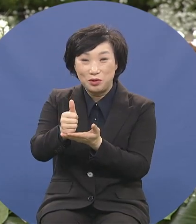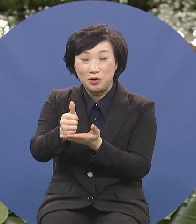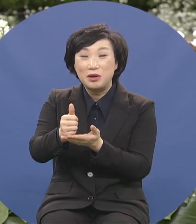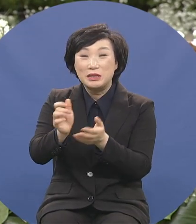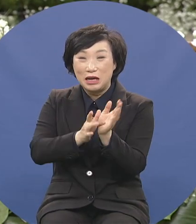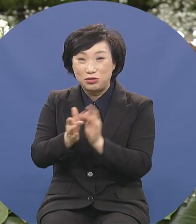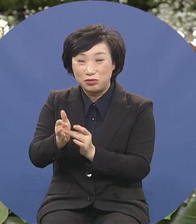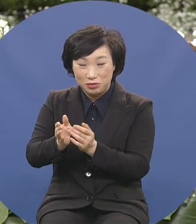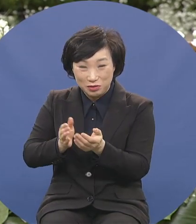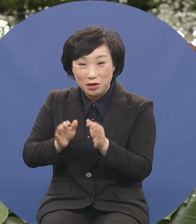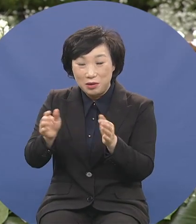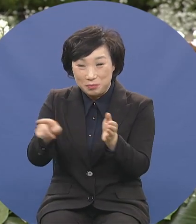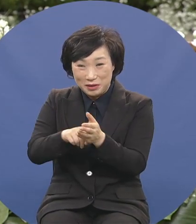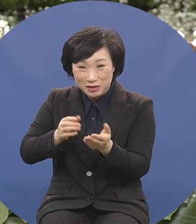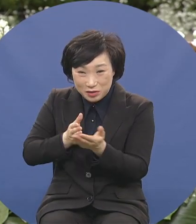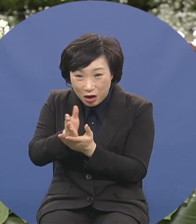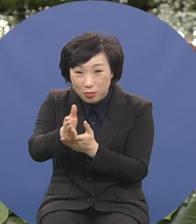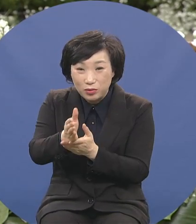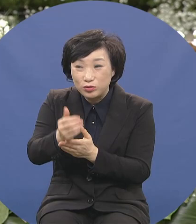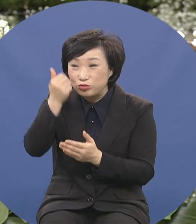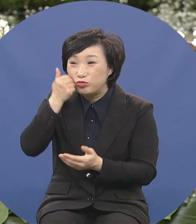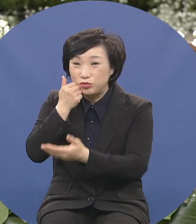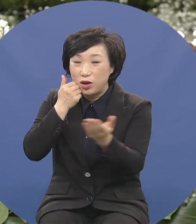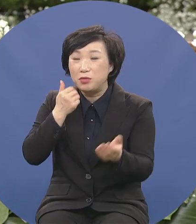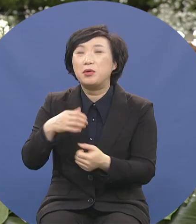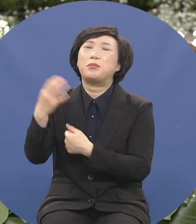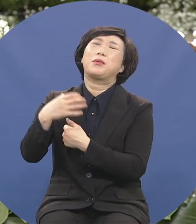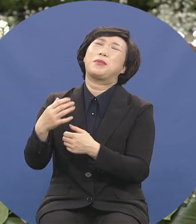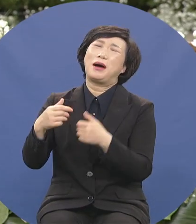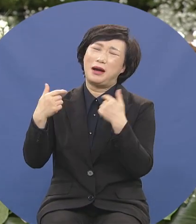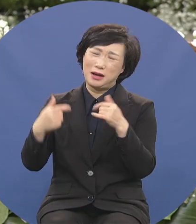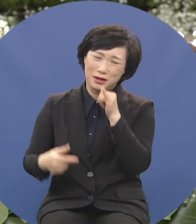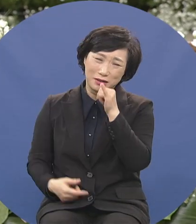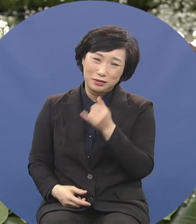예수답게 믿는 사람은 반드시 핍박이고,